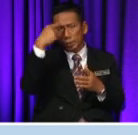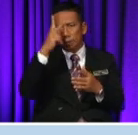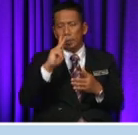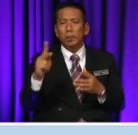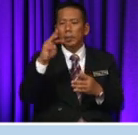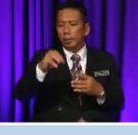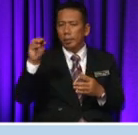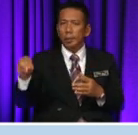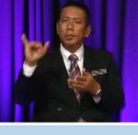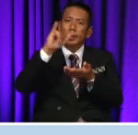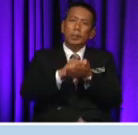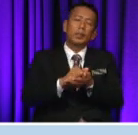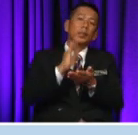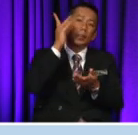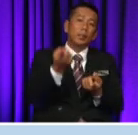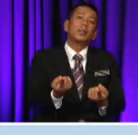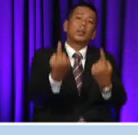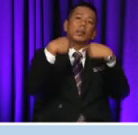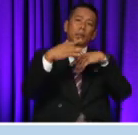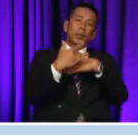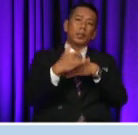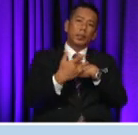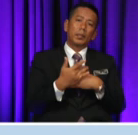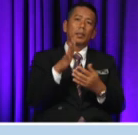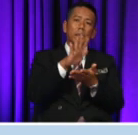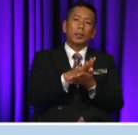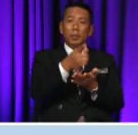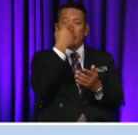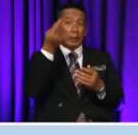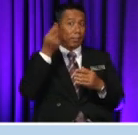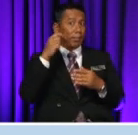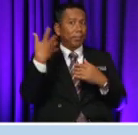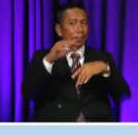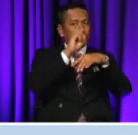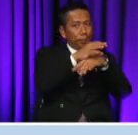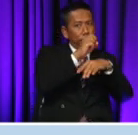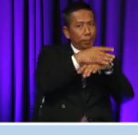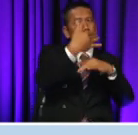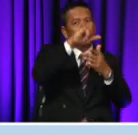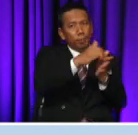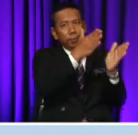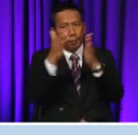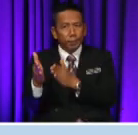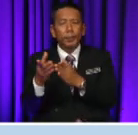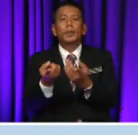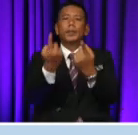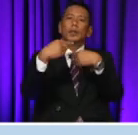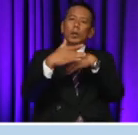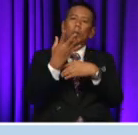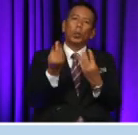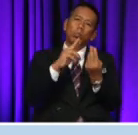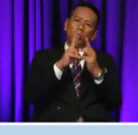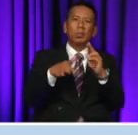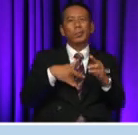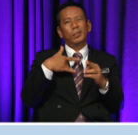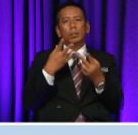akan hadir awal ke sekolah sebab tadi dah hadir teguran secara berhemah di Rasuna berubah dia akan